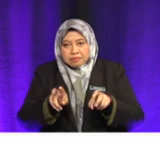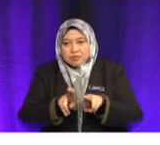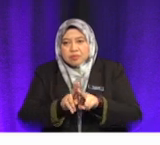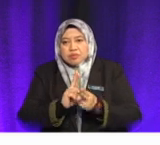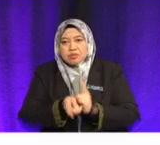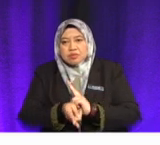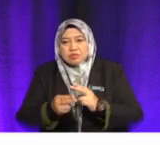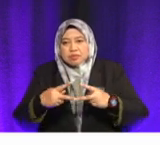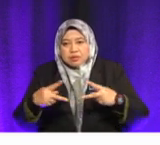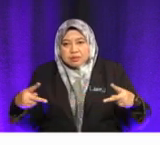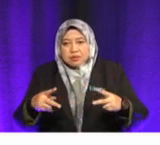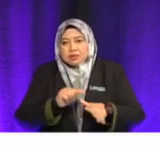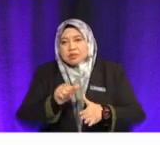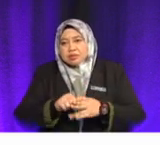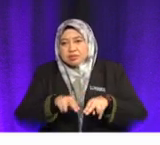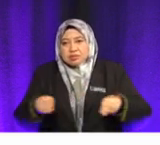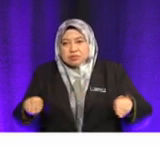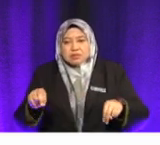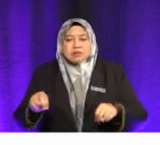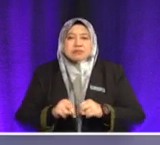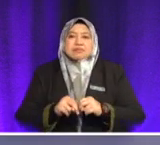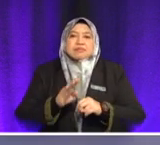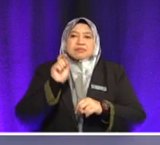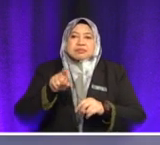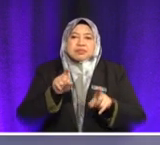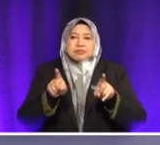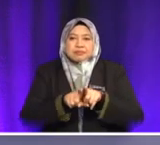ukurannya satu lagi di sini